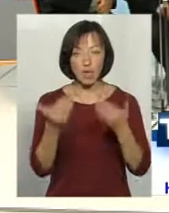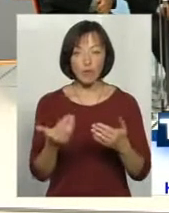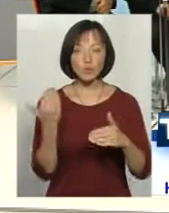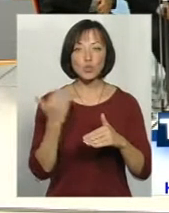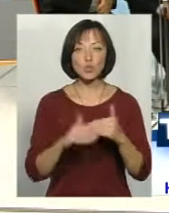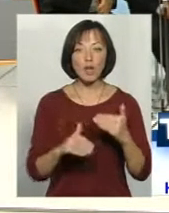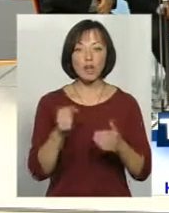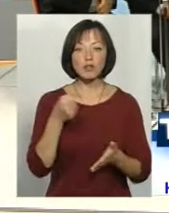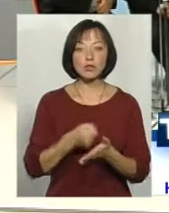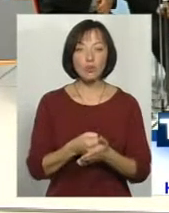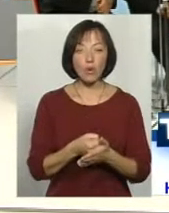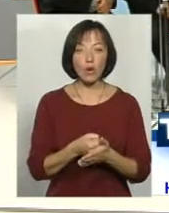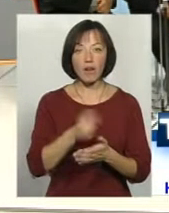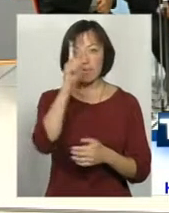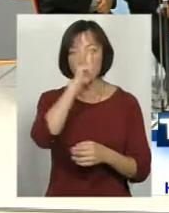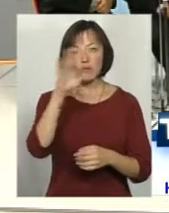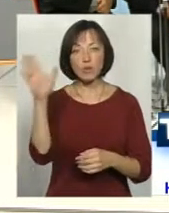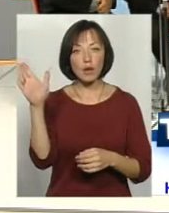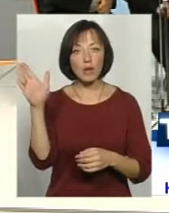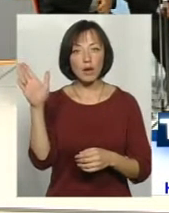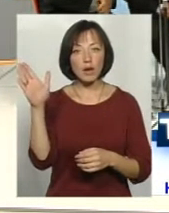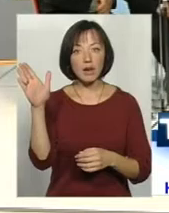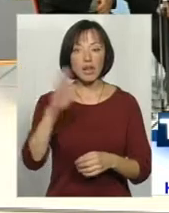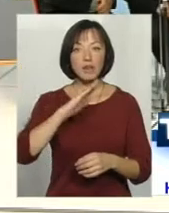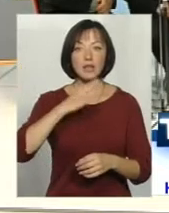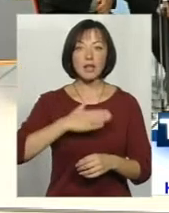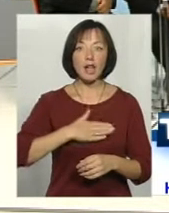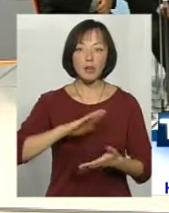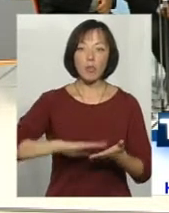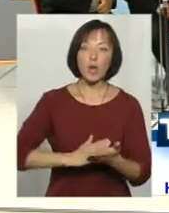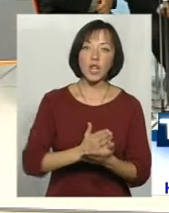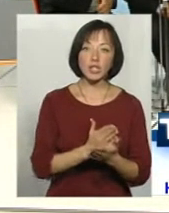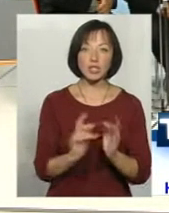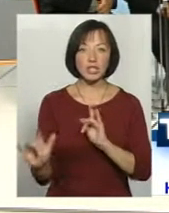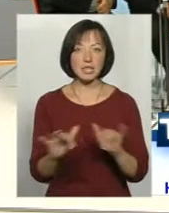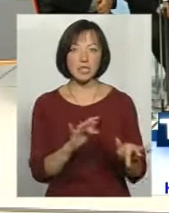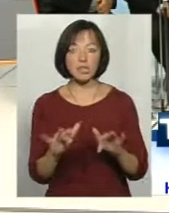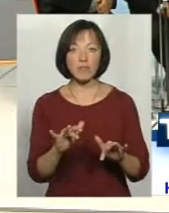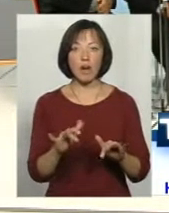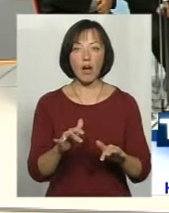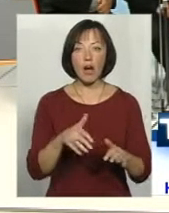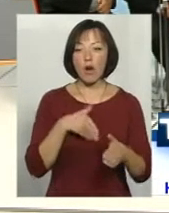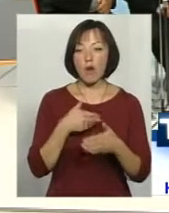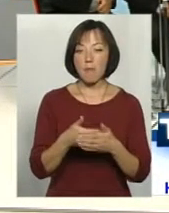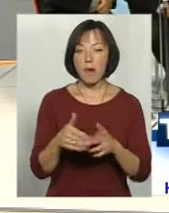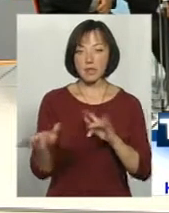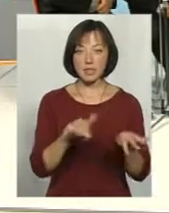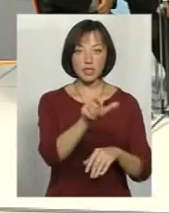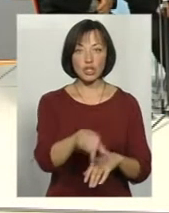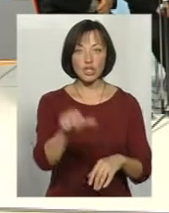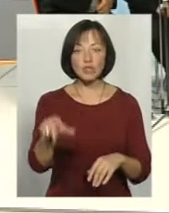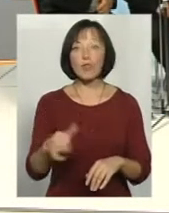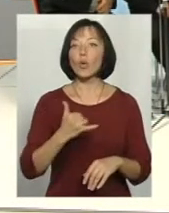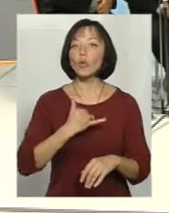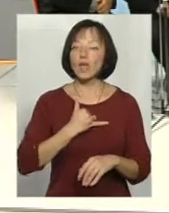вже до відомих наших політичних діячів, громадських діячів? У